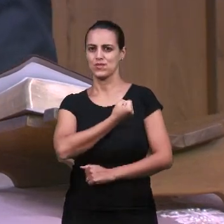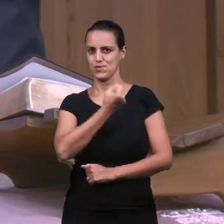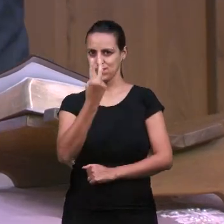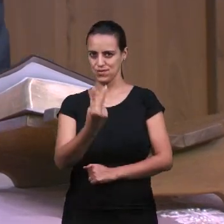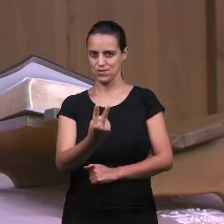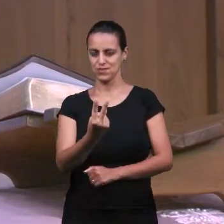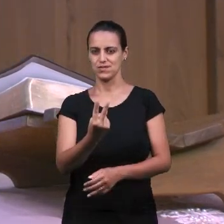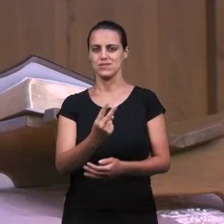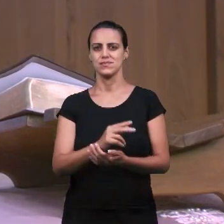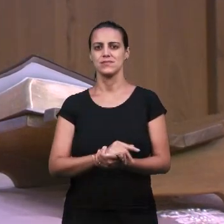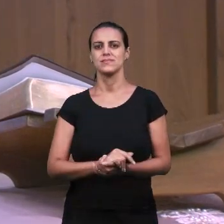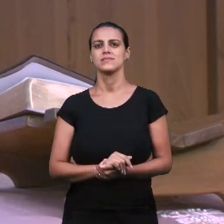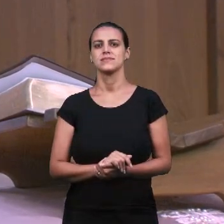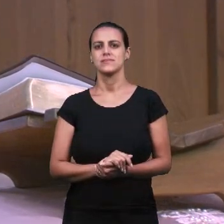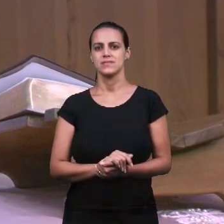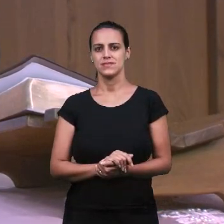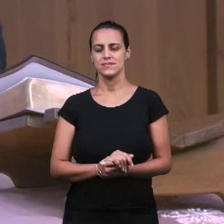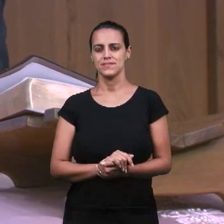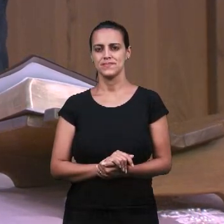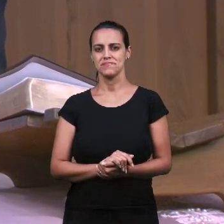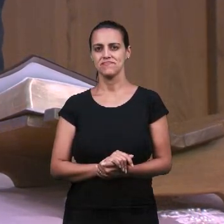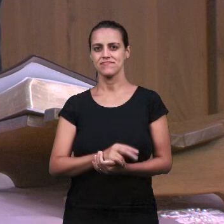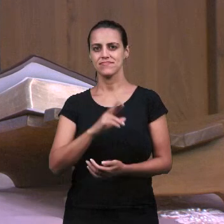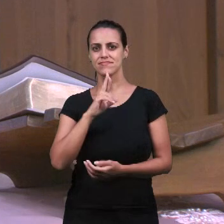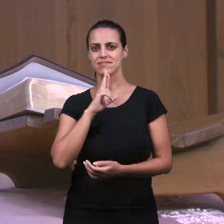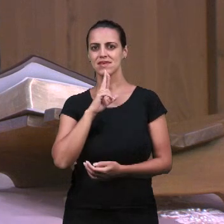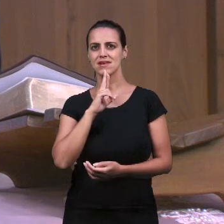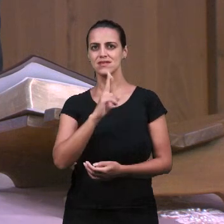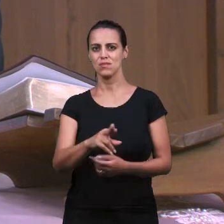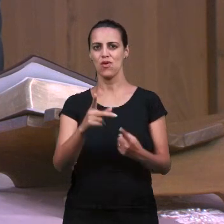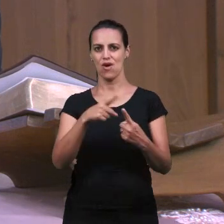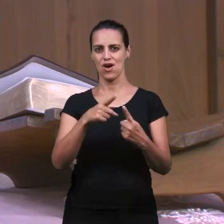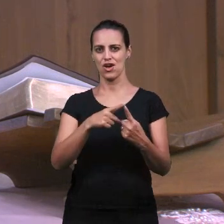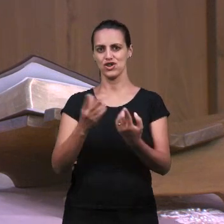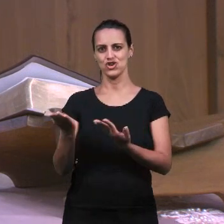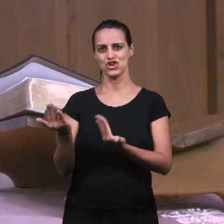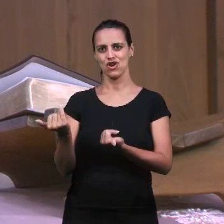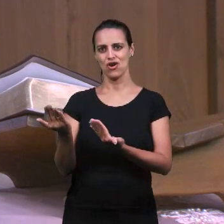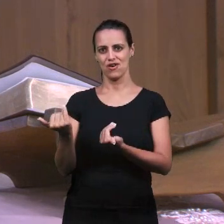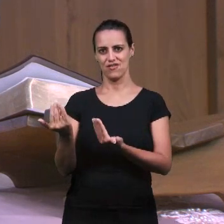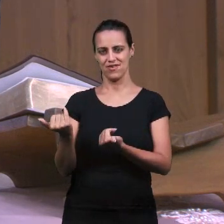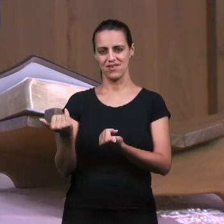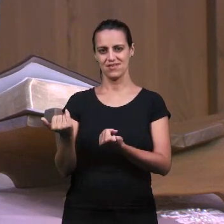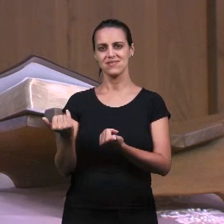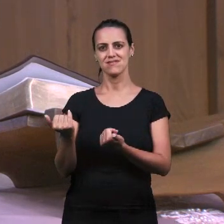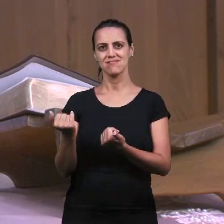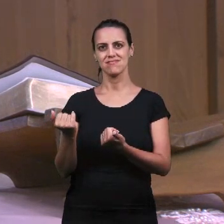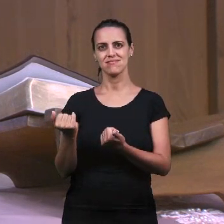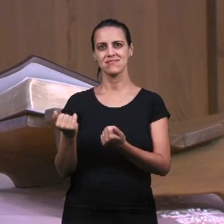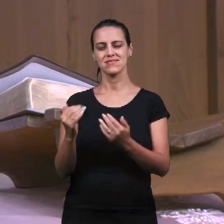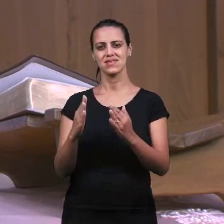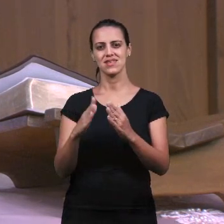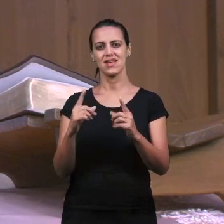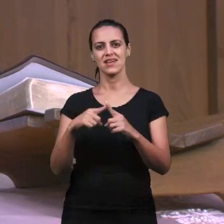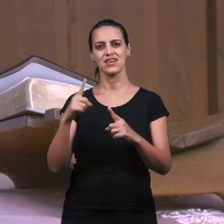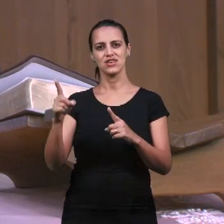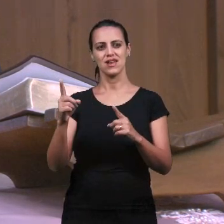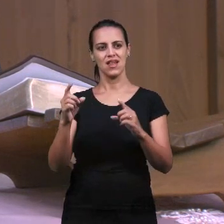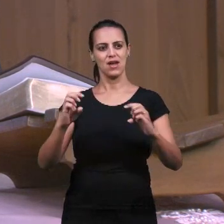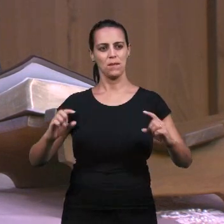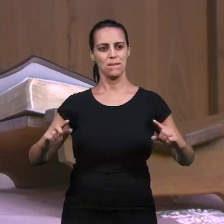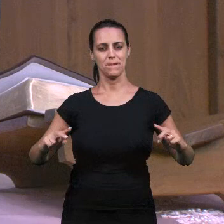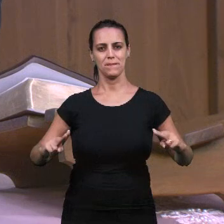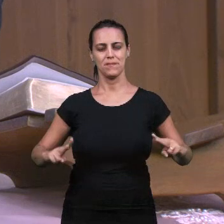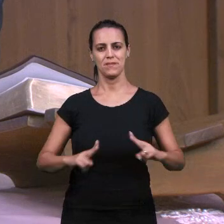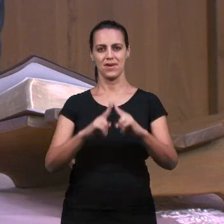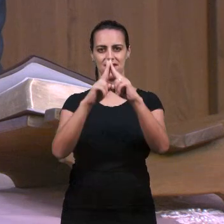être répondue tout d'abord par notre sœur Kimberly. C'est une jeune fille de notre église, de l'église de Paris, en France. Elle va répondre